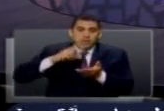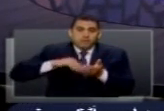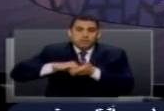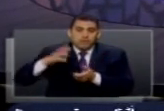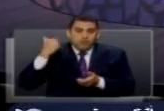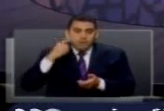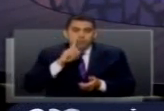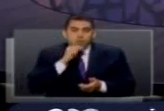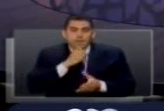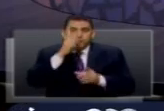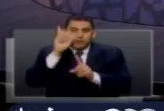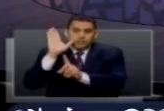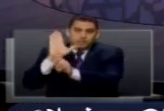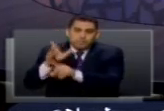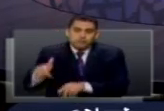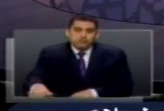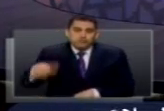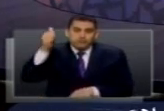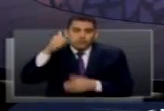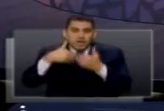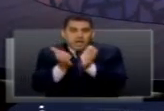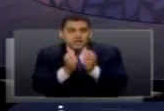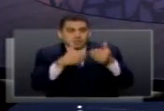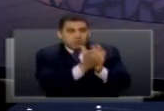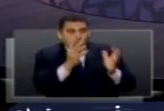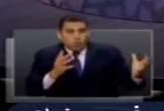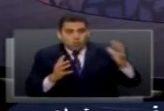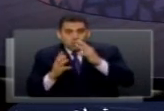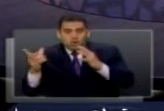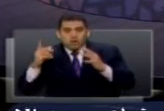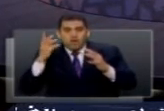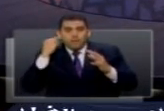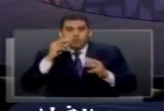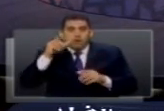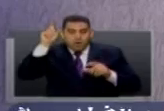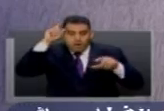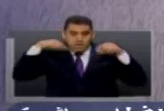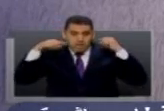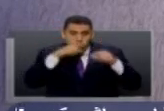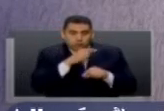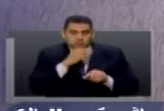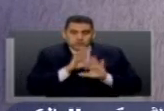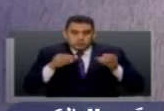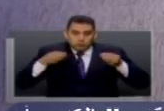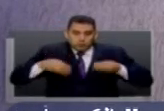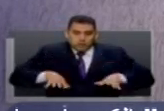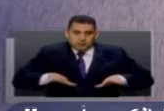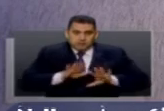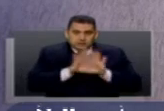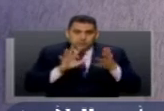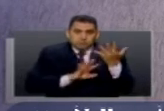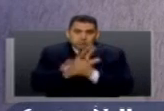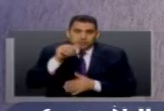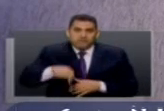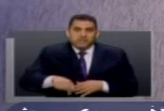الله عليه واله وسلم ومن معه على الاحزاب شعر بنو قريضه ان المساله الان فيها اشكال